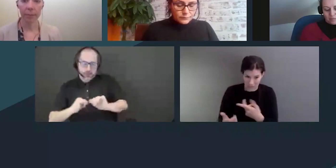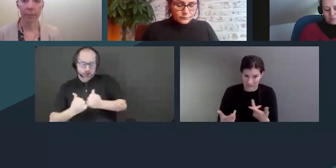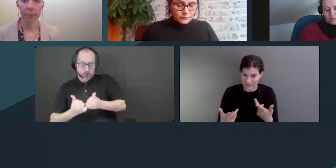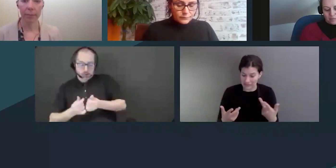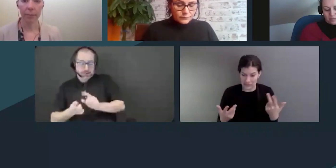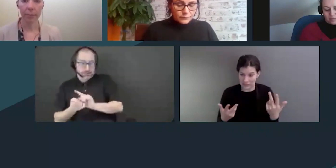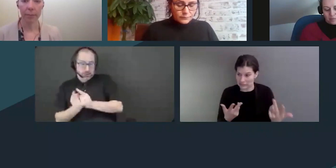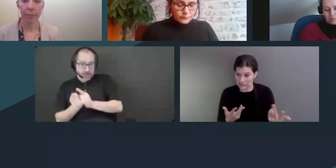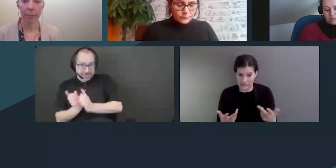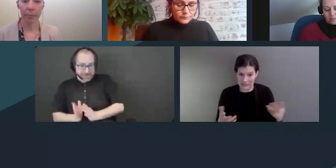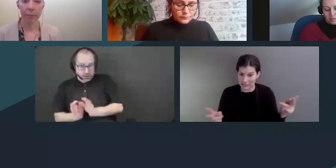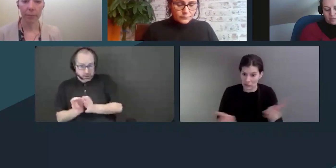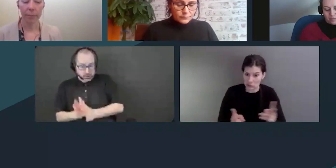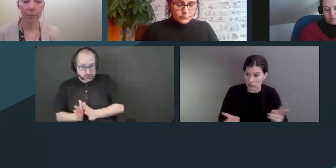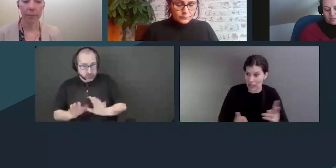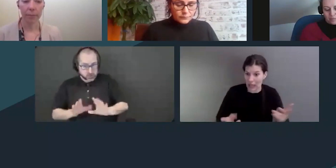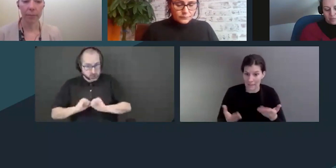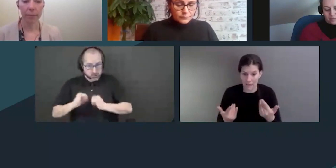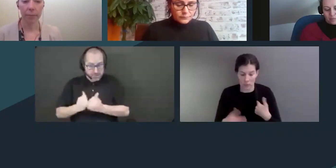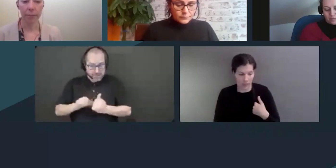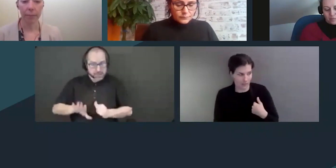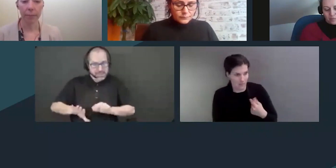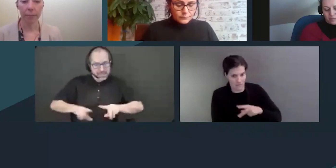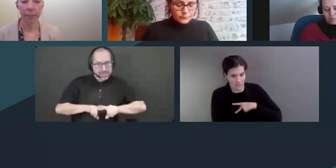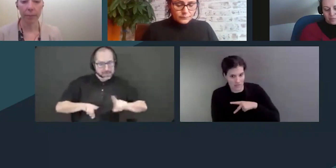Ils sont certifiés pour faire